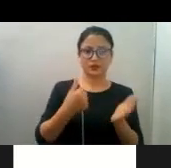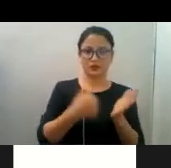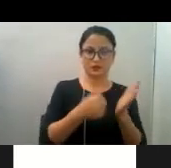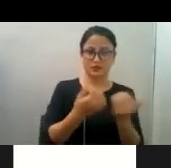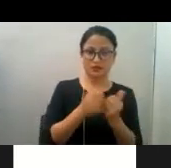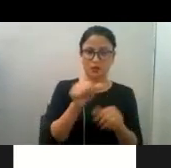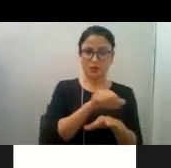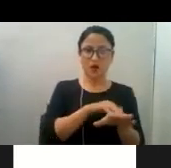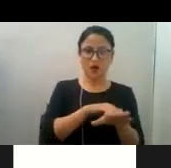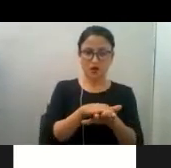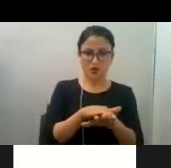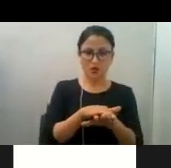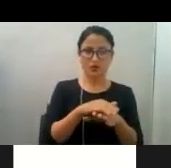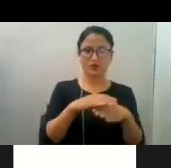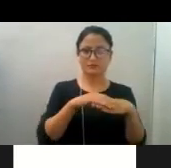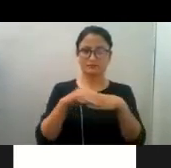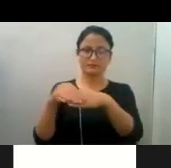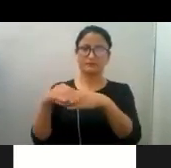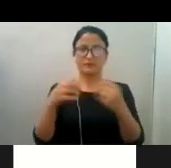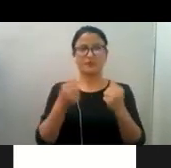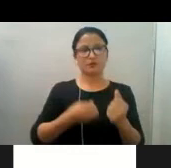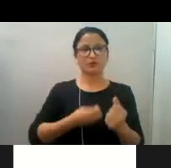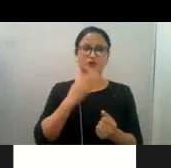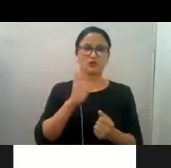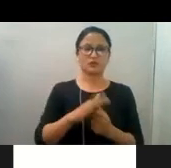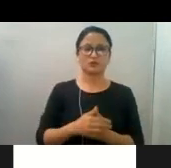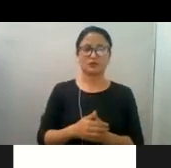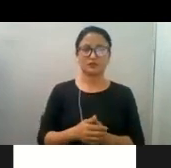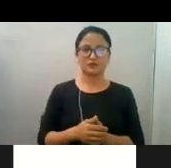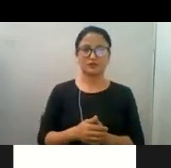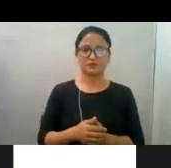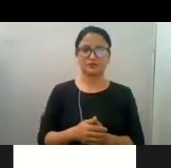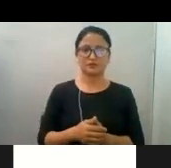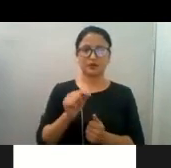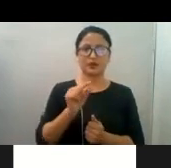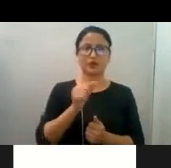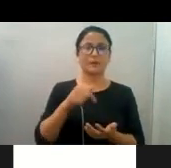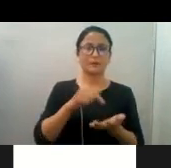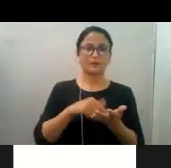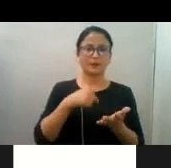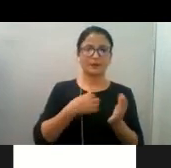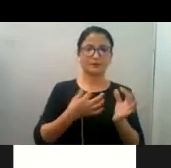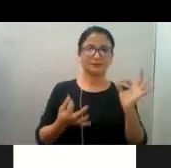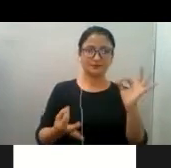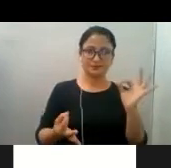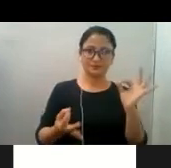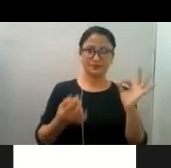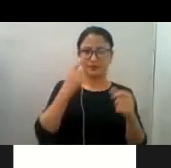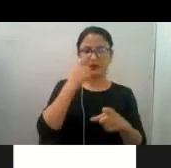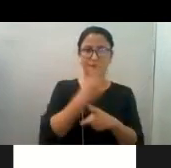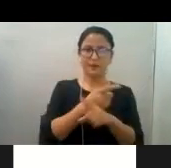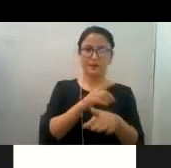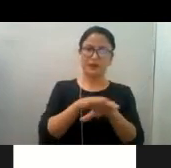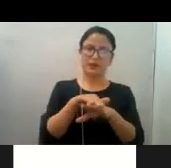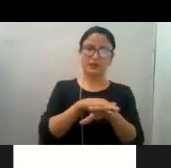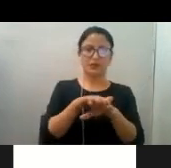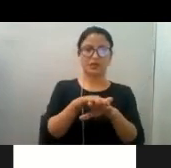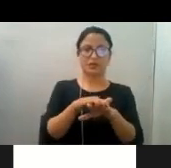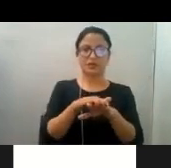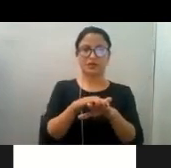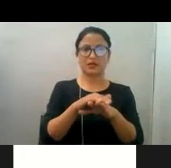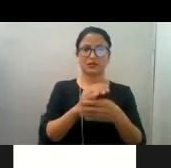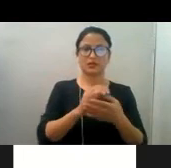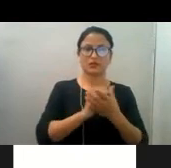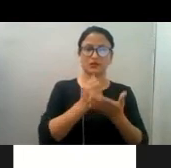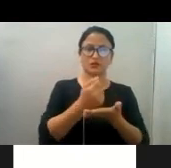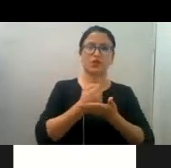गर्न उहाँहरूलाई लिएर जान पाउँदा चाहिँ हामी एकदम खुसी छौँ अहिले अनि यो बिचमा चाहिँ हामीलाई लक्ष्मीजीले चाहिँ एकदमै धेरै